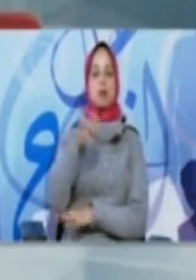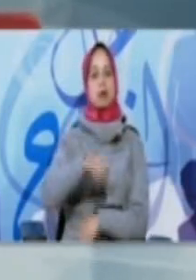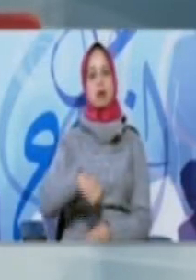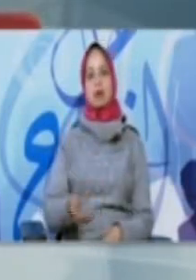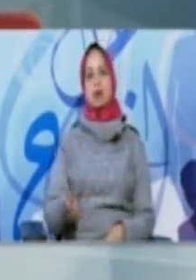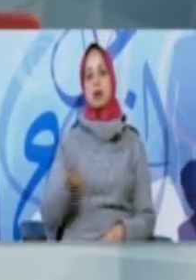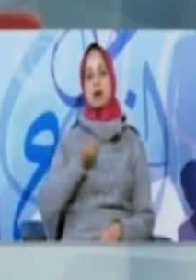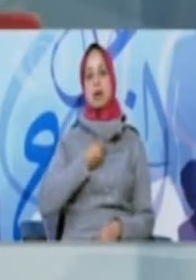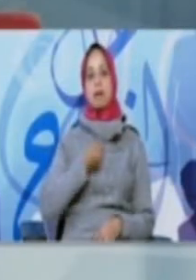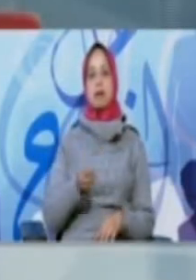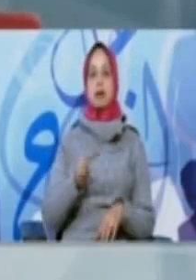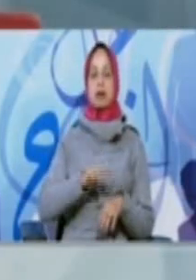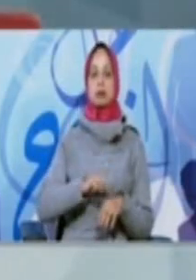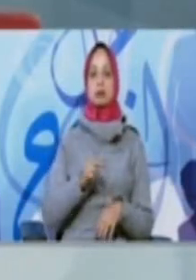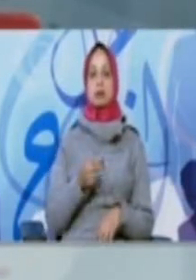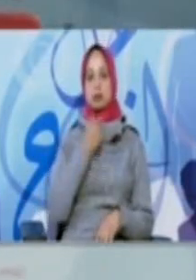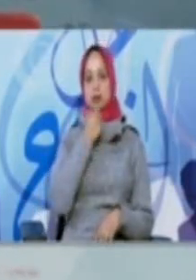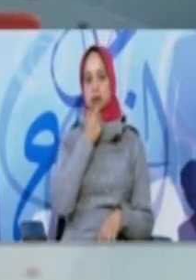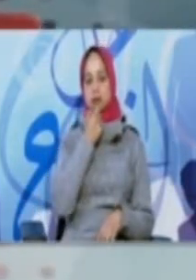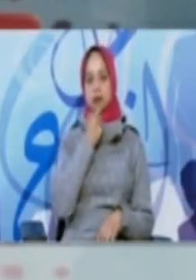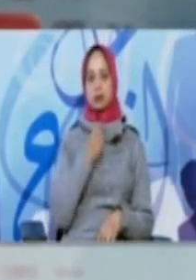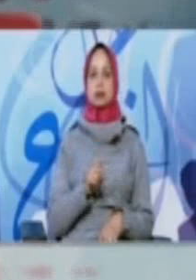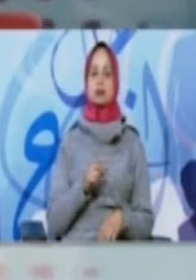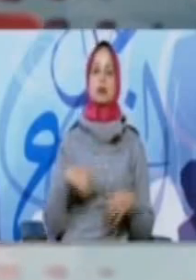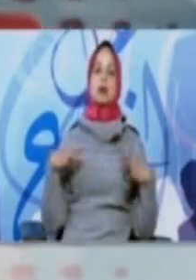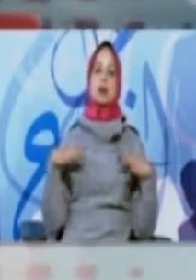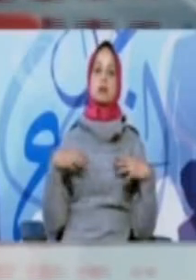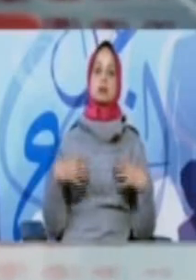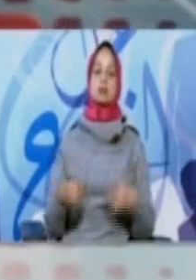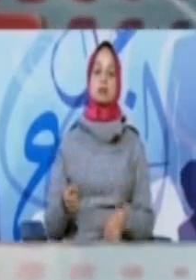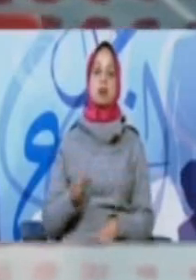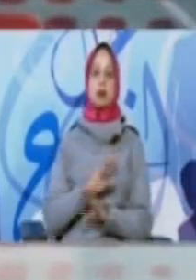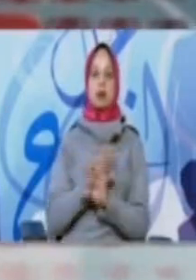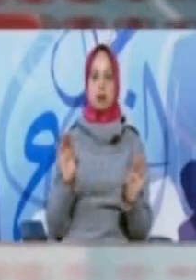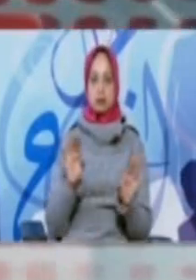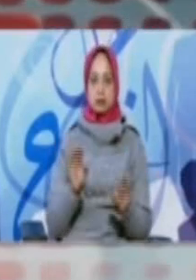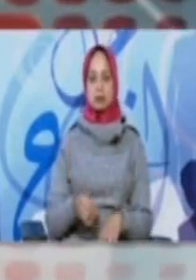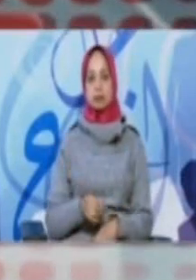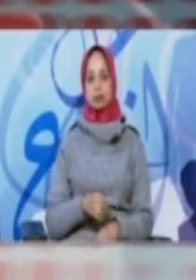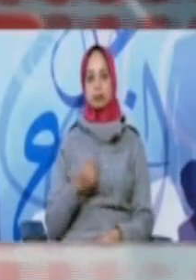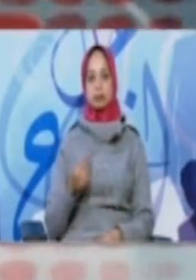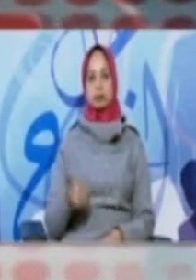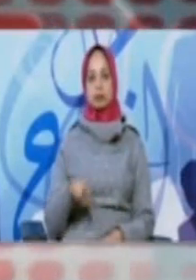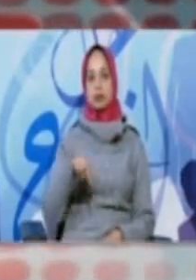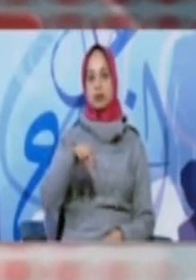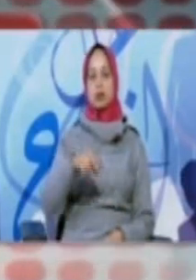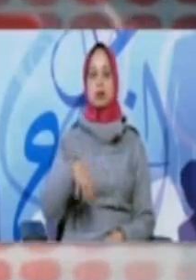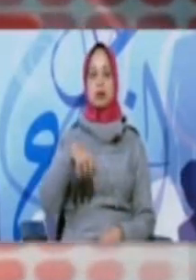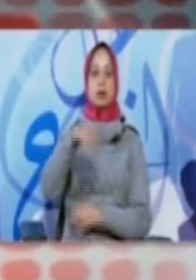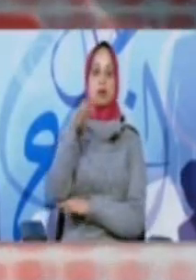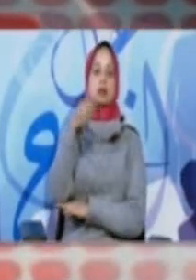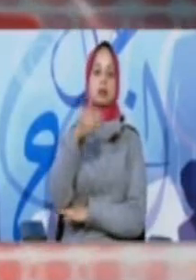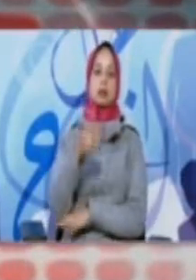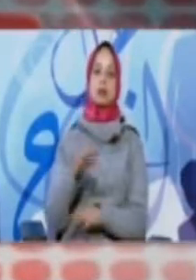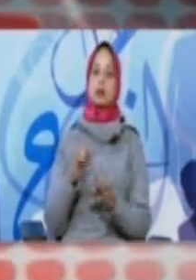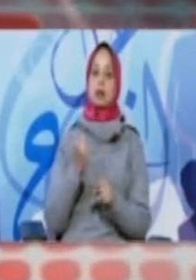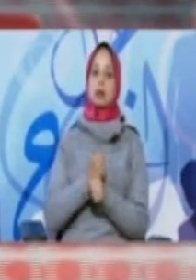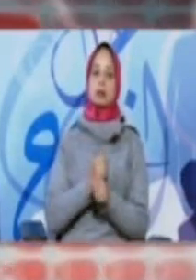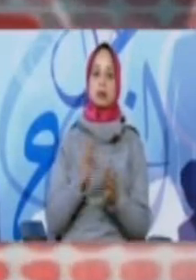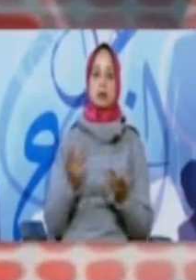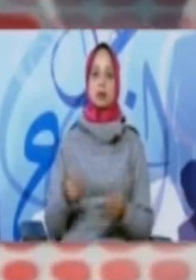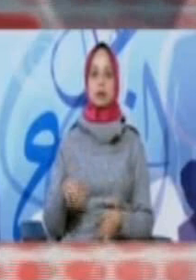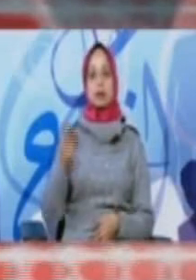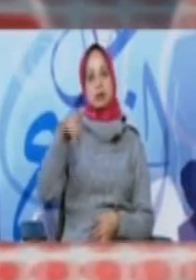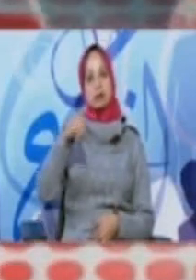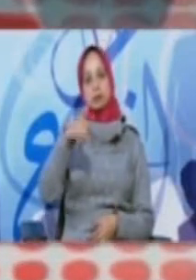القديم انتكاس الحركة الوطنية بعد مقتل السير لستاك. طيب حصل ايه في الحركة الوطنية؟ بنقول تدخل الانجليز. انجلترا